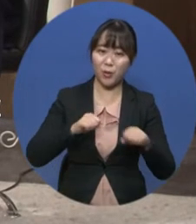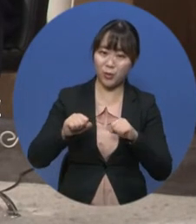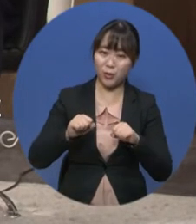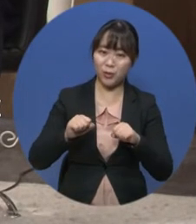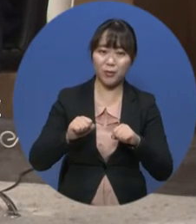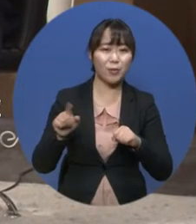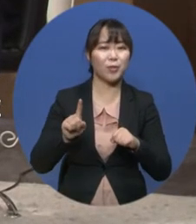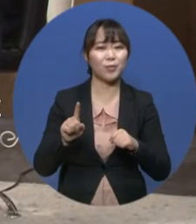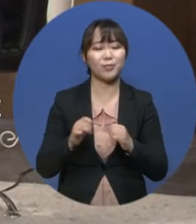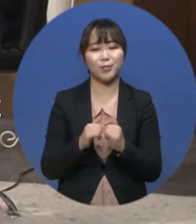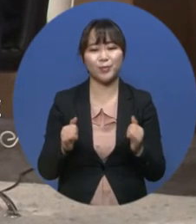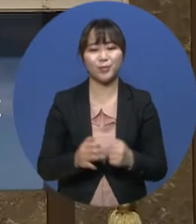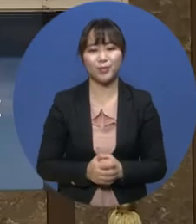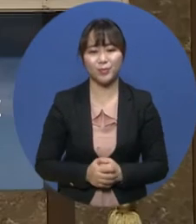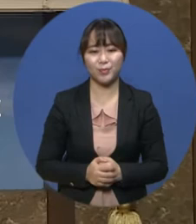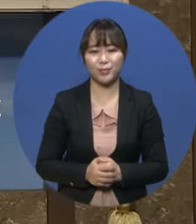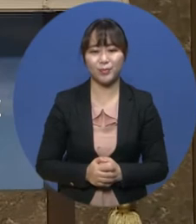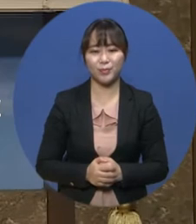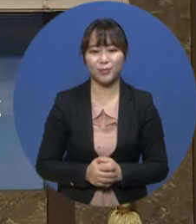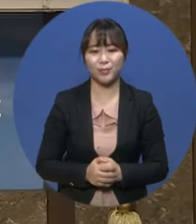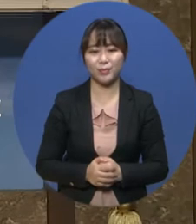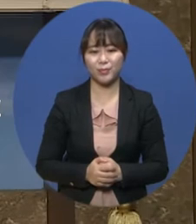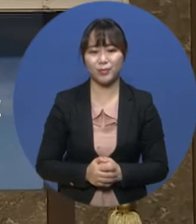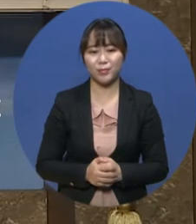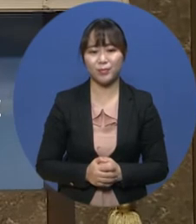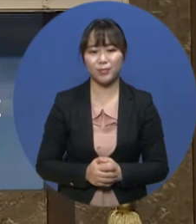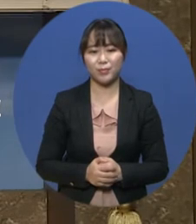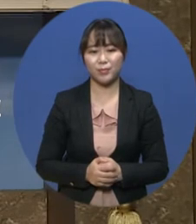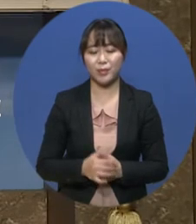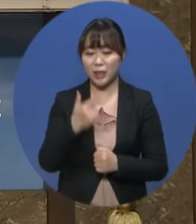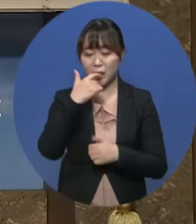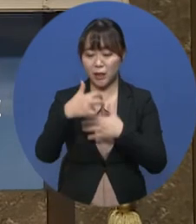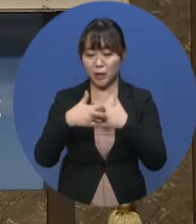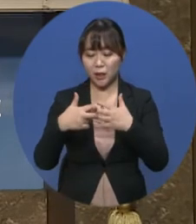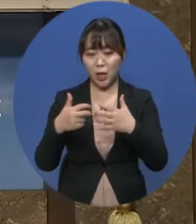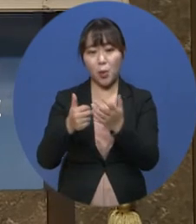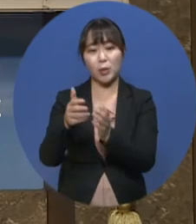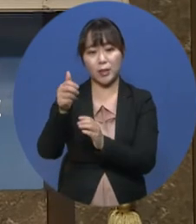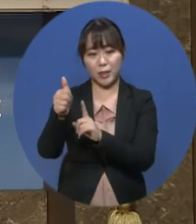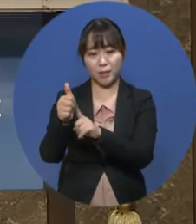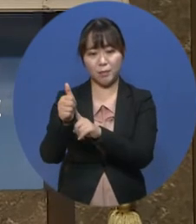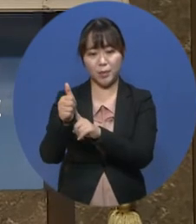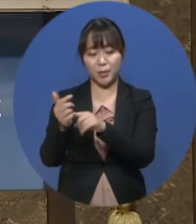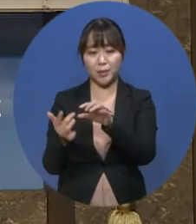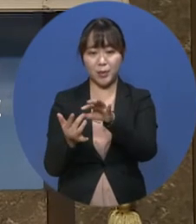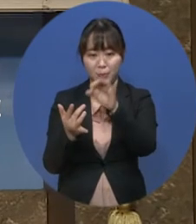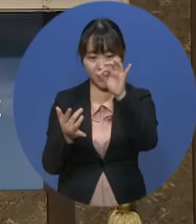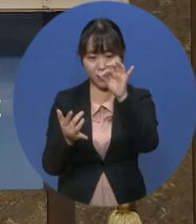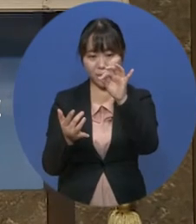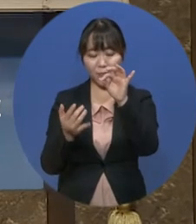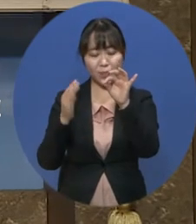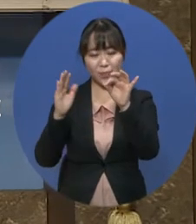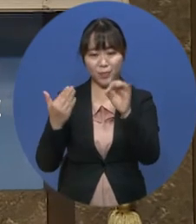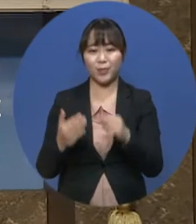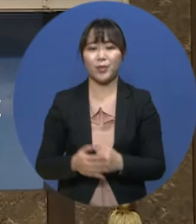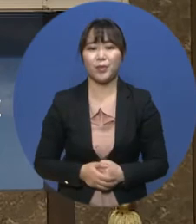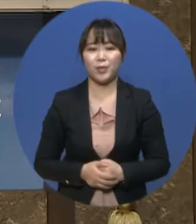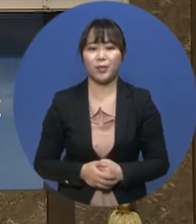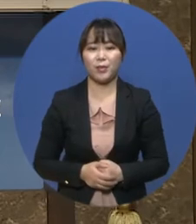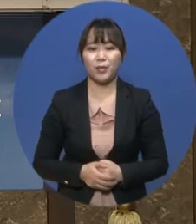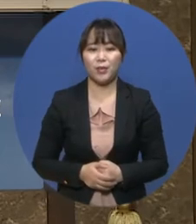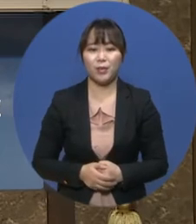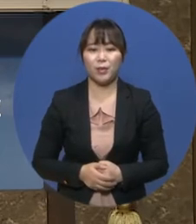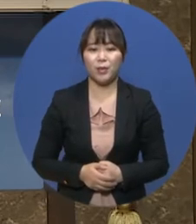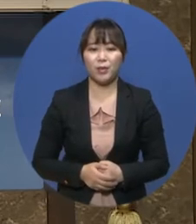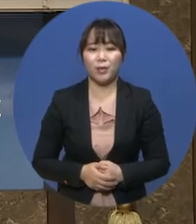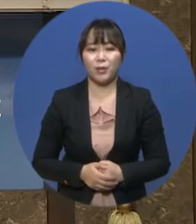하시는 분들 계신지 집과 원장님이 아 예 선발 되셨어요 예 그래서